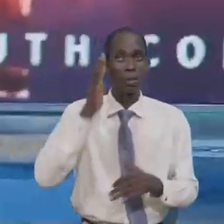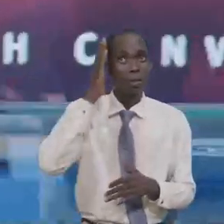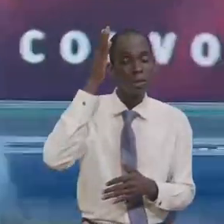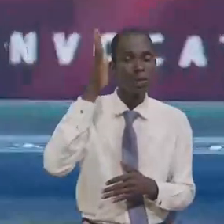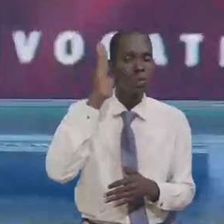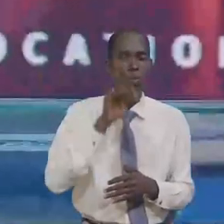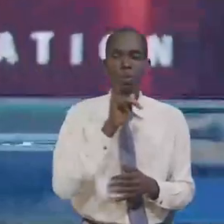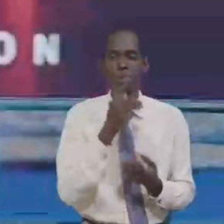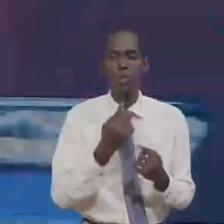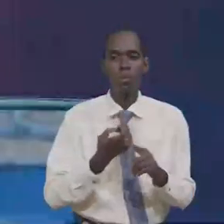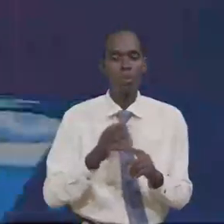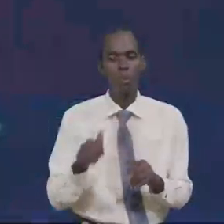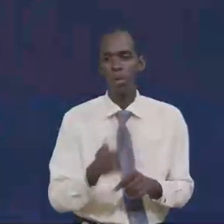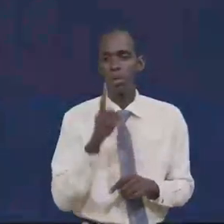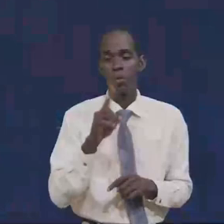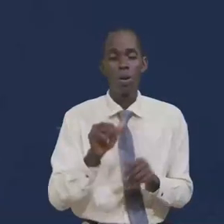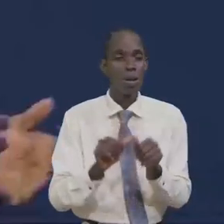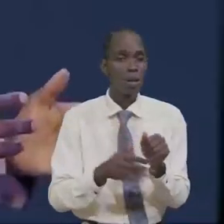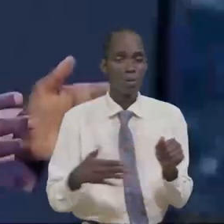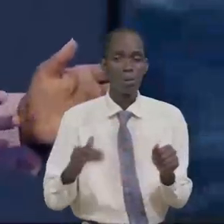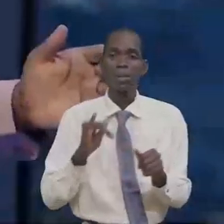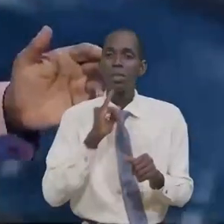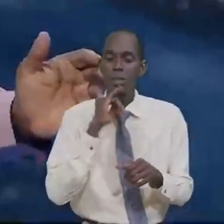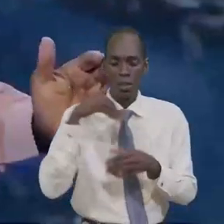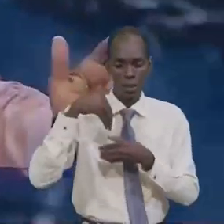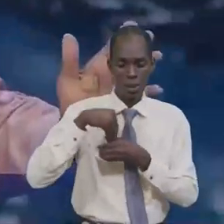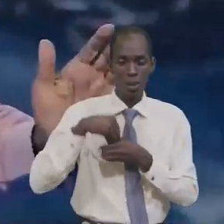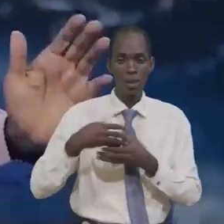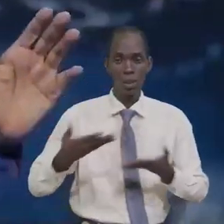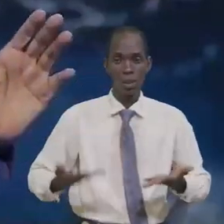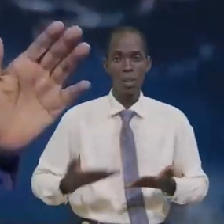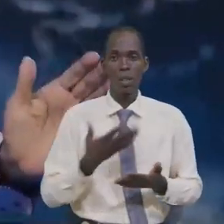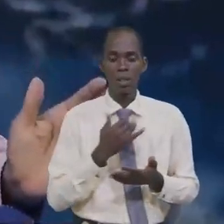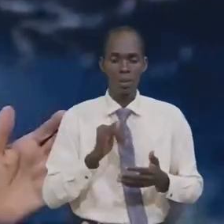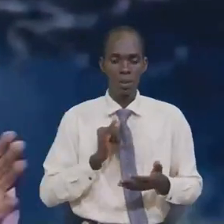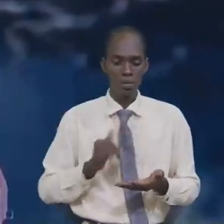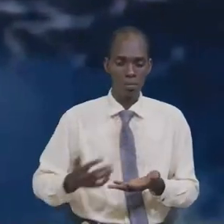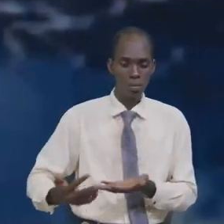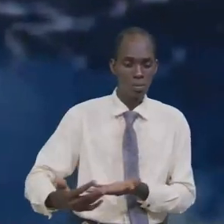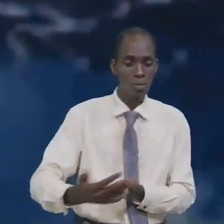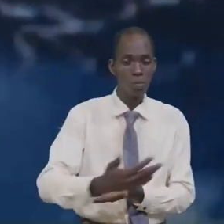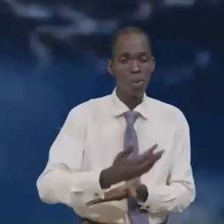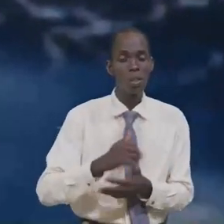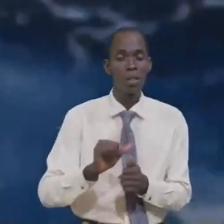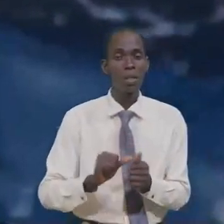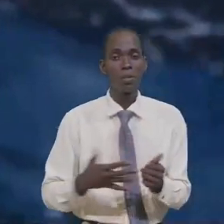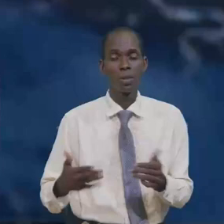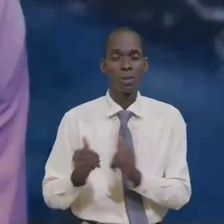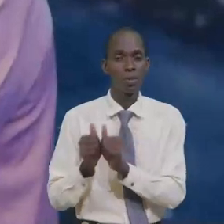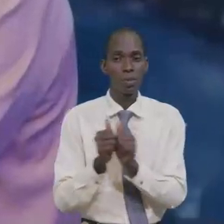tout est en moi alors donc je rassemble tout et je